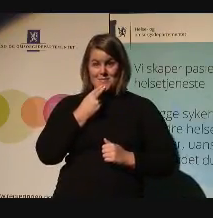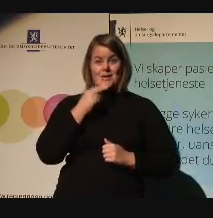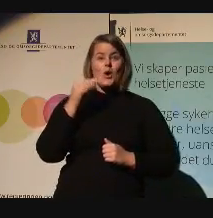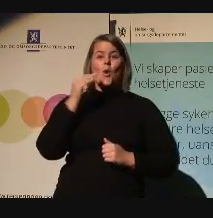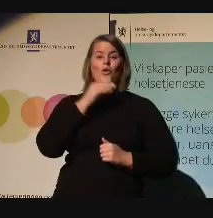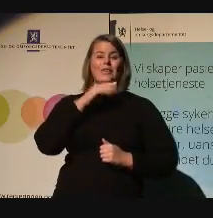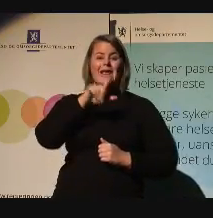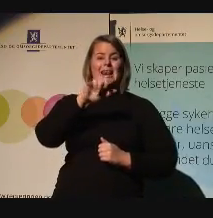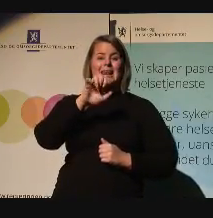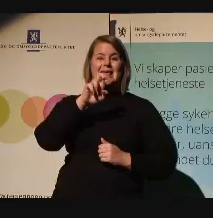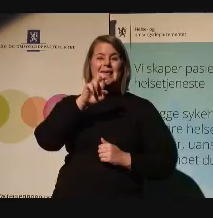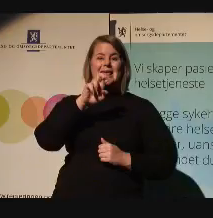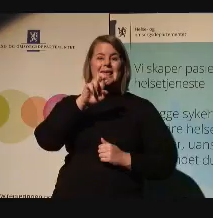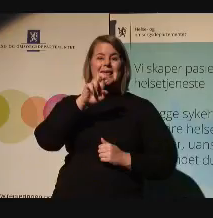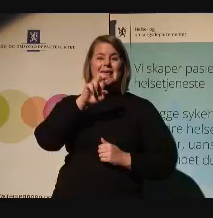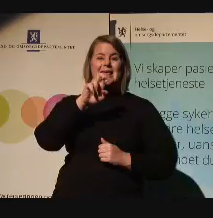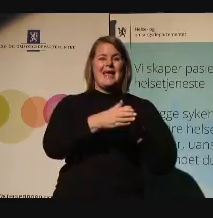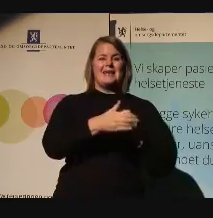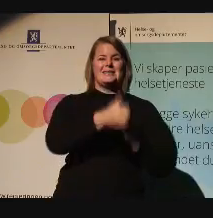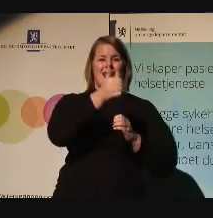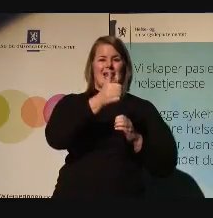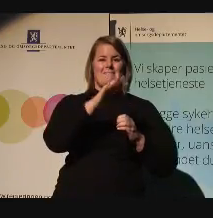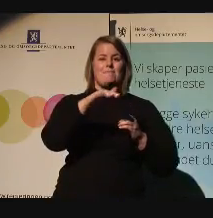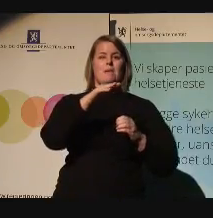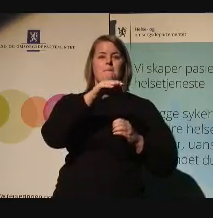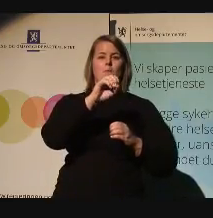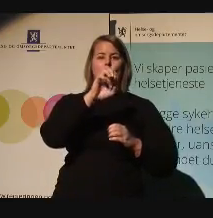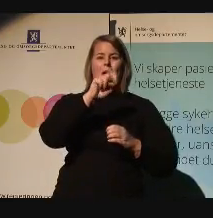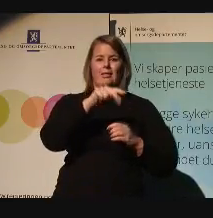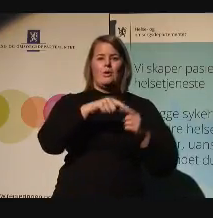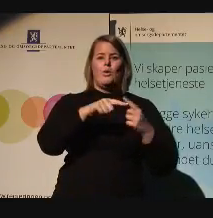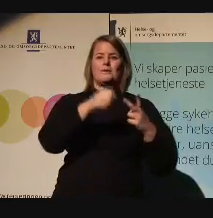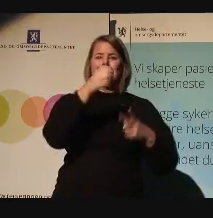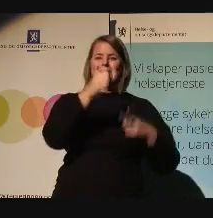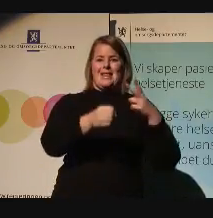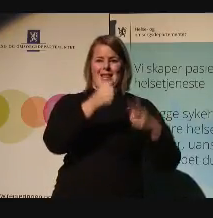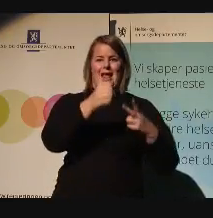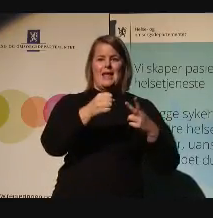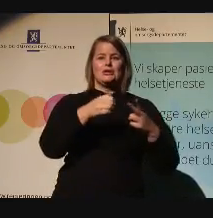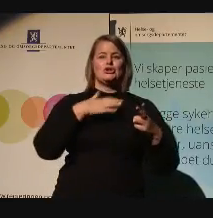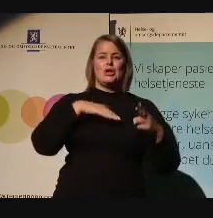Odny Lien, enhetsleder ved Moen og Setre sykehjem på Elverum.